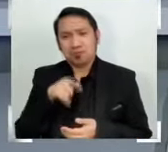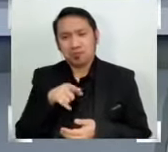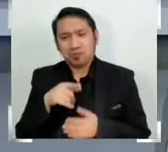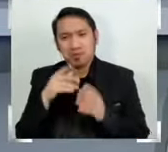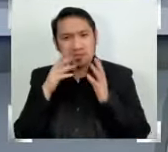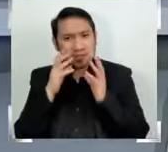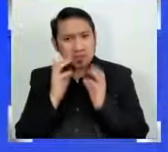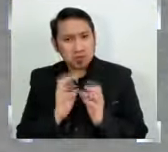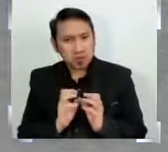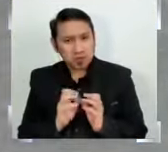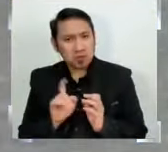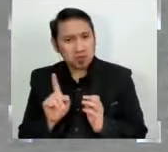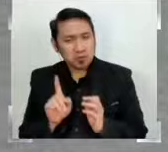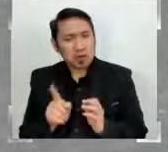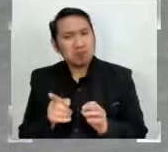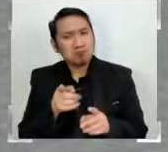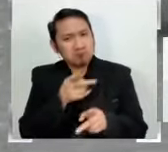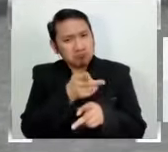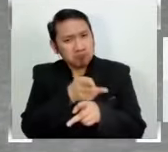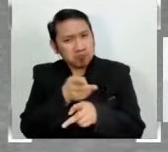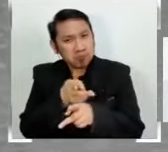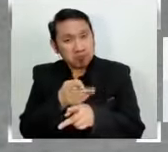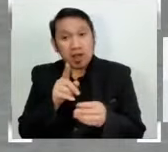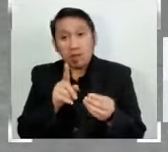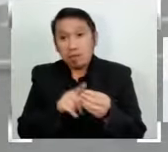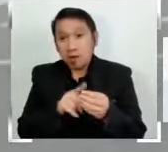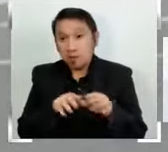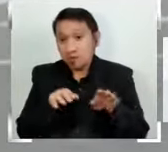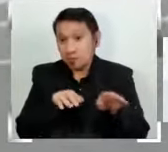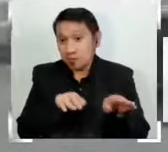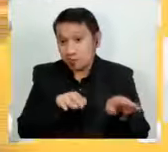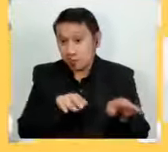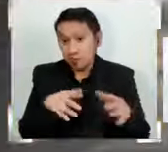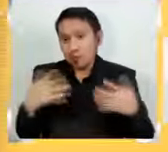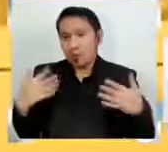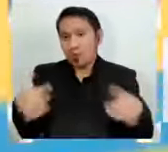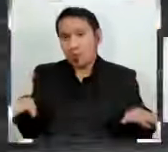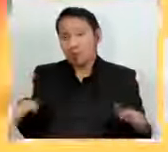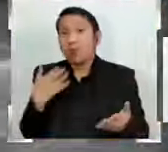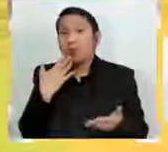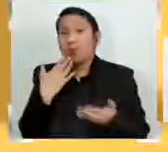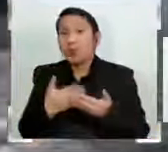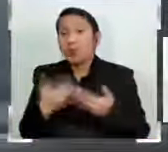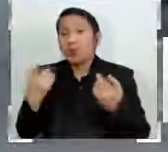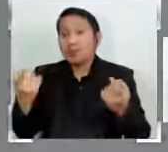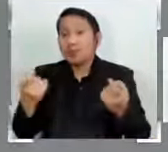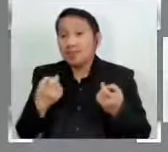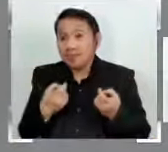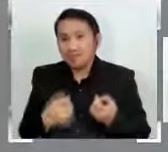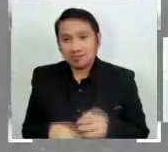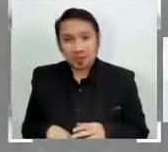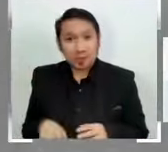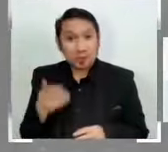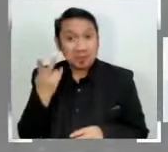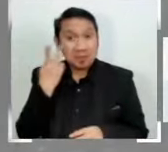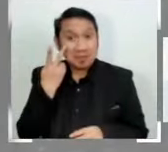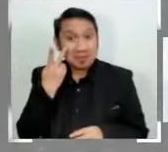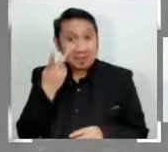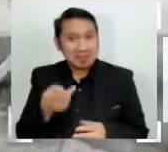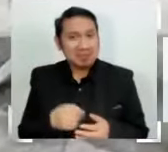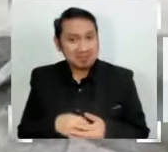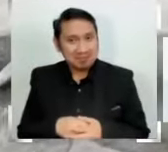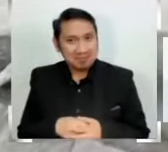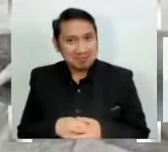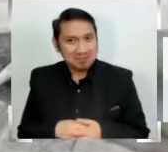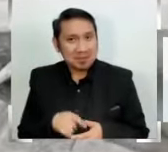sa daloy ng trapiko. O magandang Christmas gift yun galing kay Santa, ha? Ito, tingnan natin. Christmas cheer ang